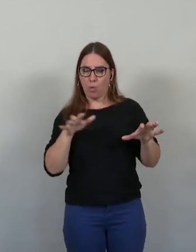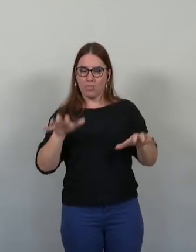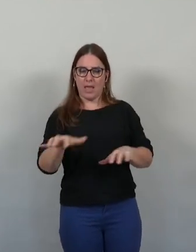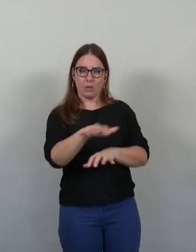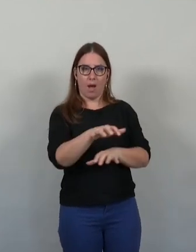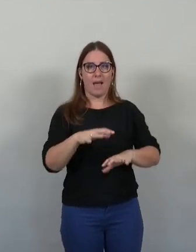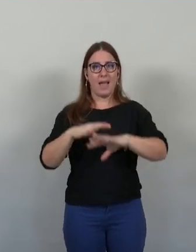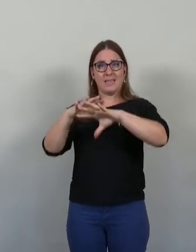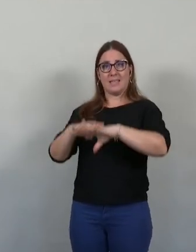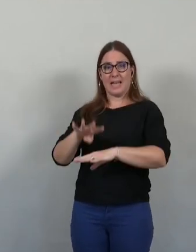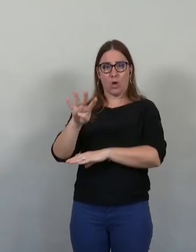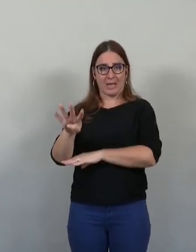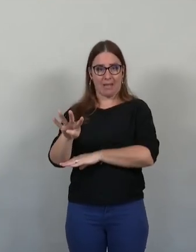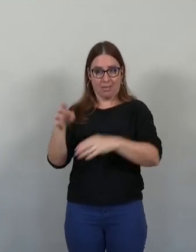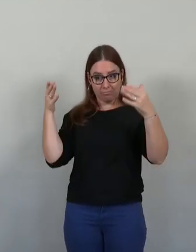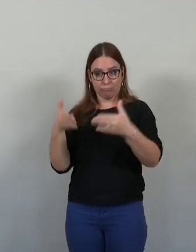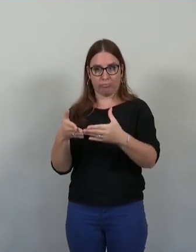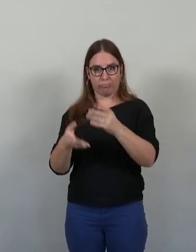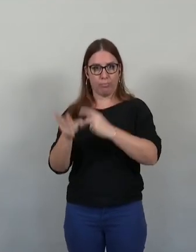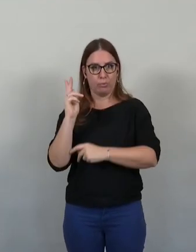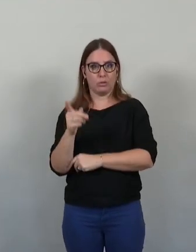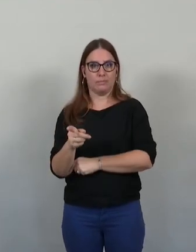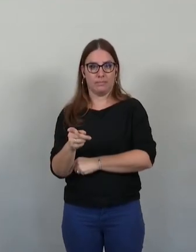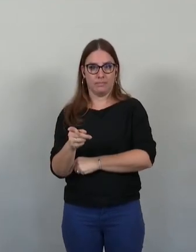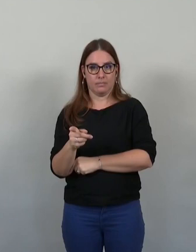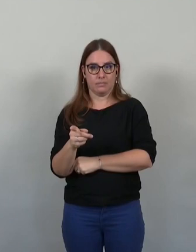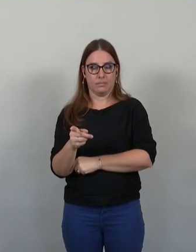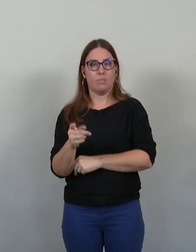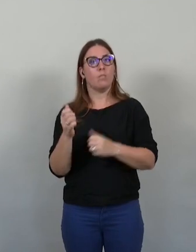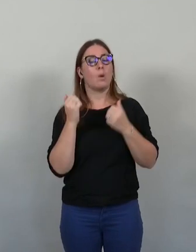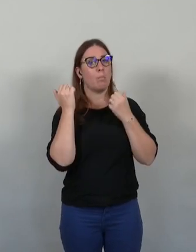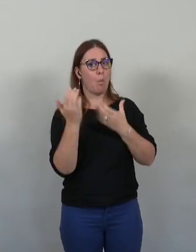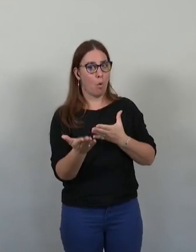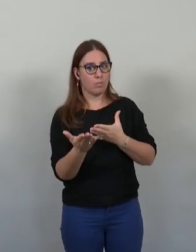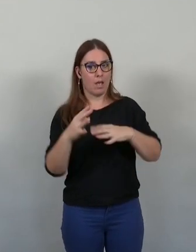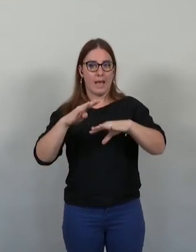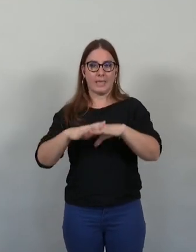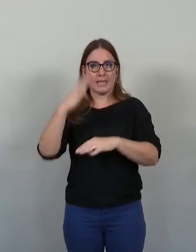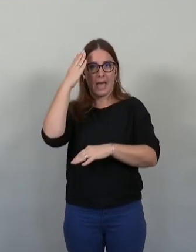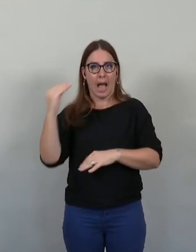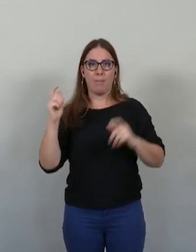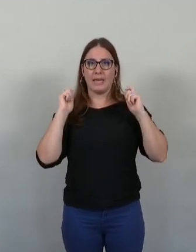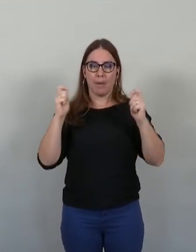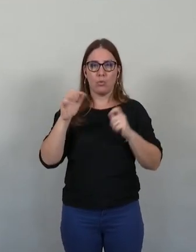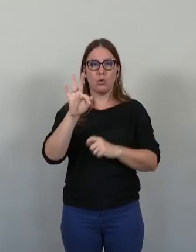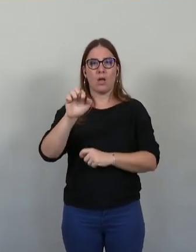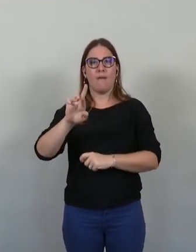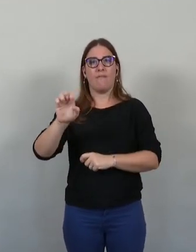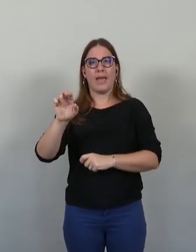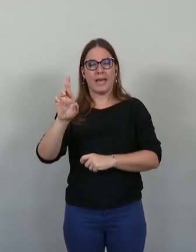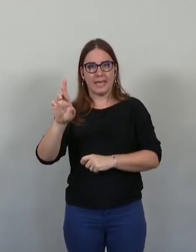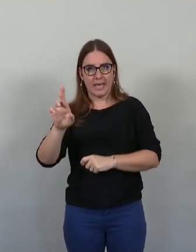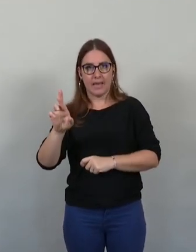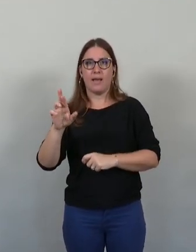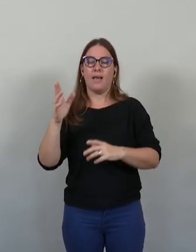ai dit le secteur 4 plus précisément notre proposition vise le quartier alpin capuche Ferrier et stalingrade